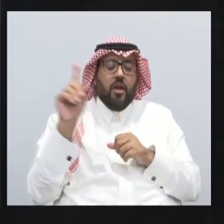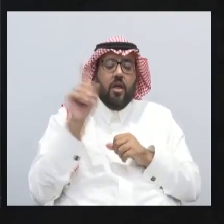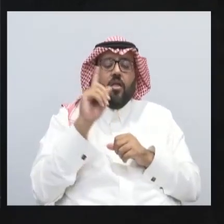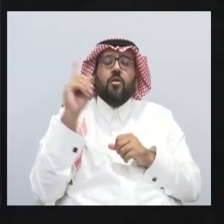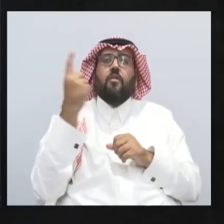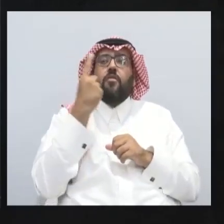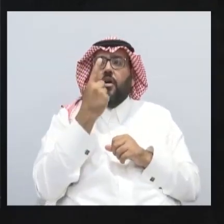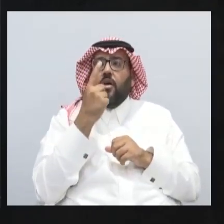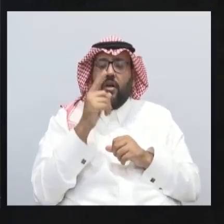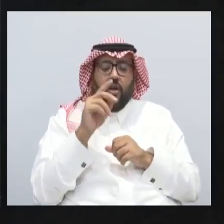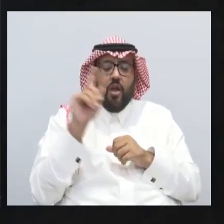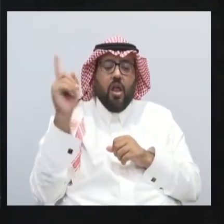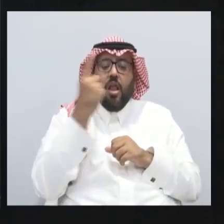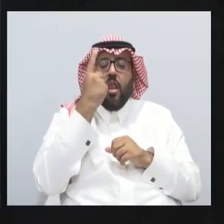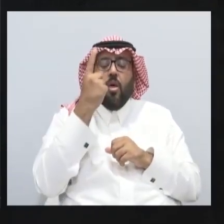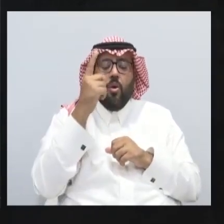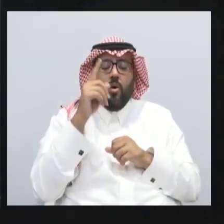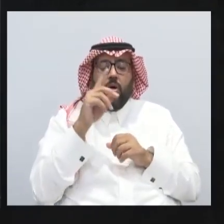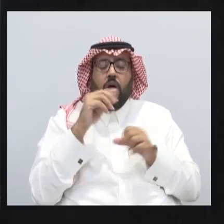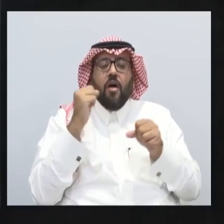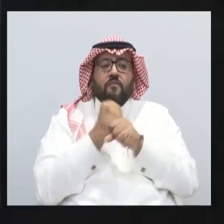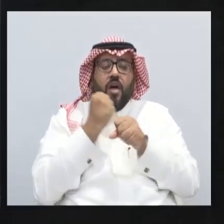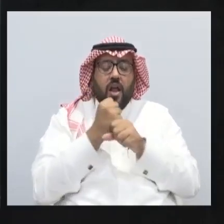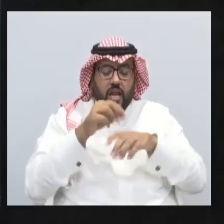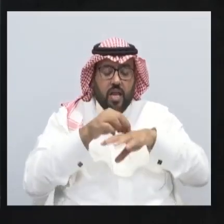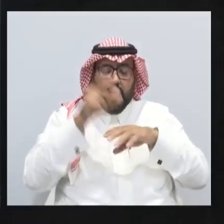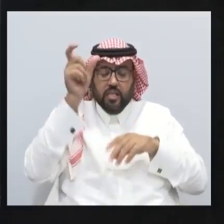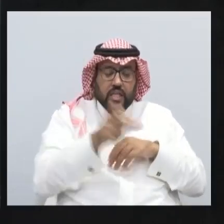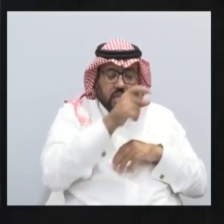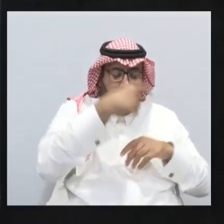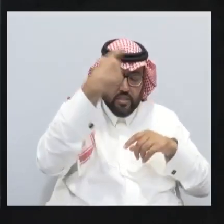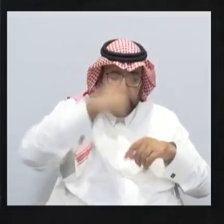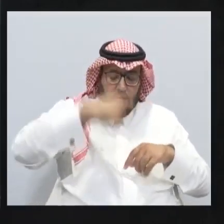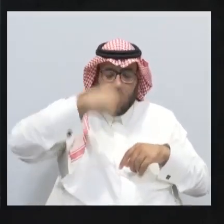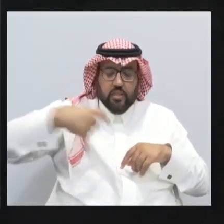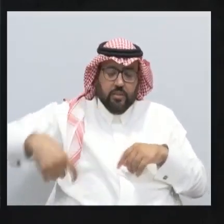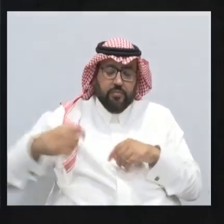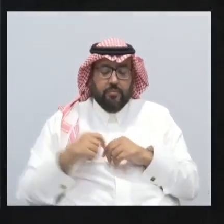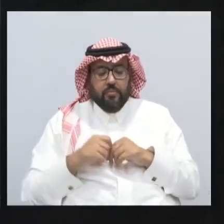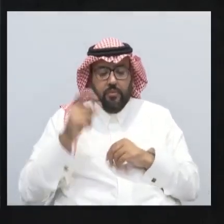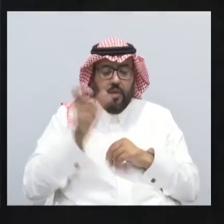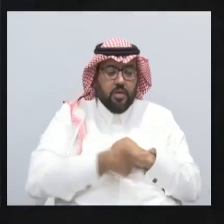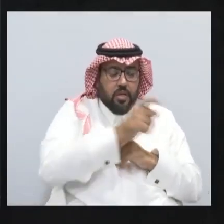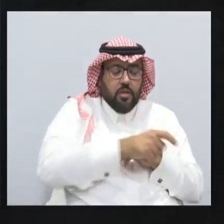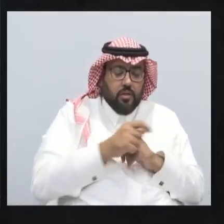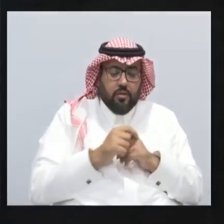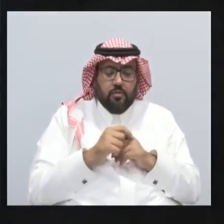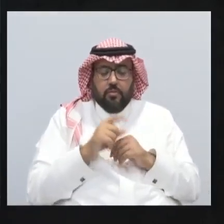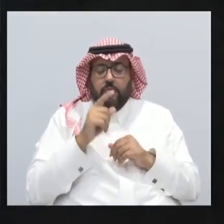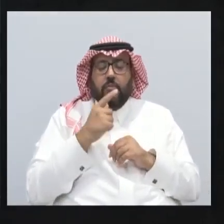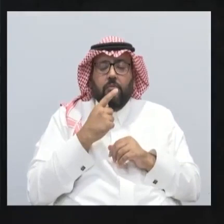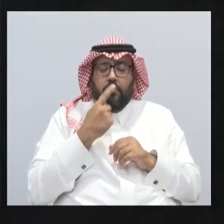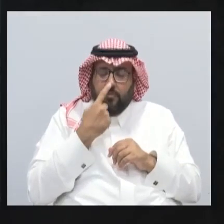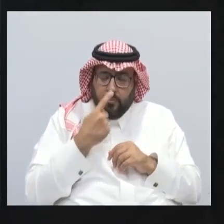افراد الله بافعال العباد بافعال العباد ونعبد الله بهذه